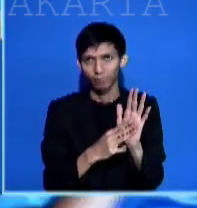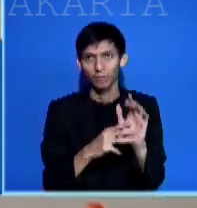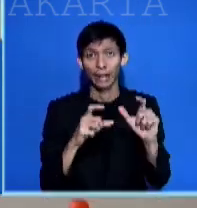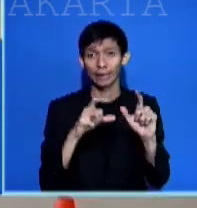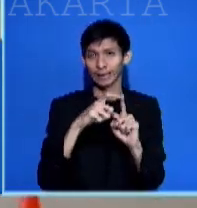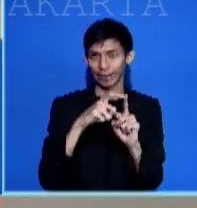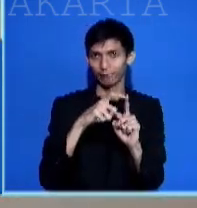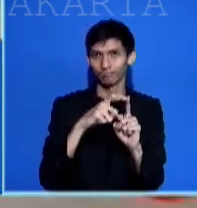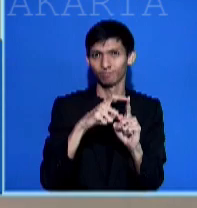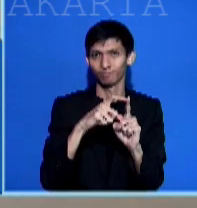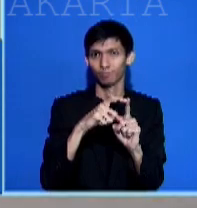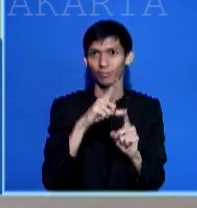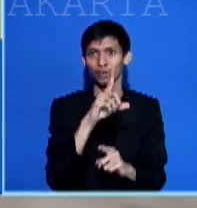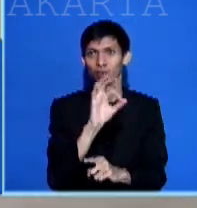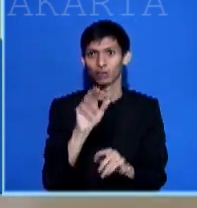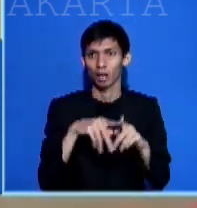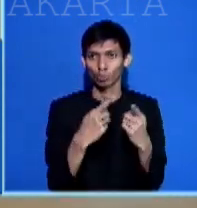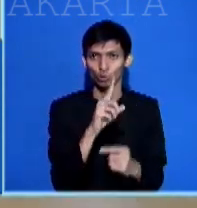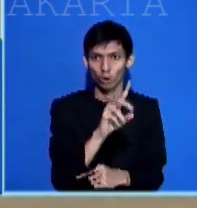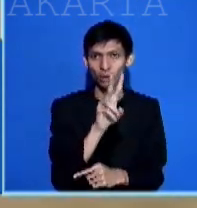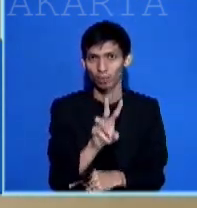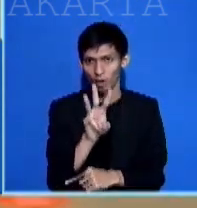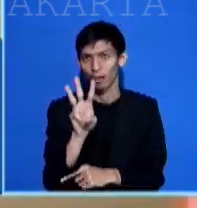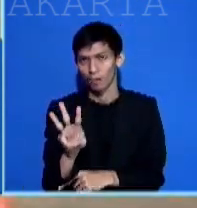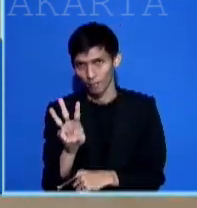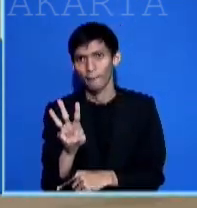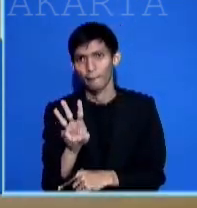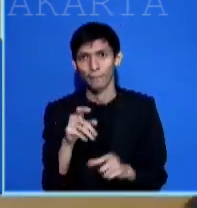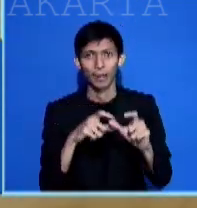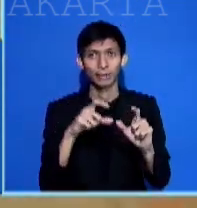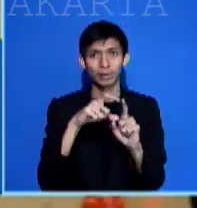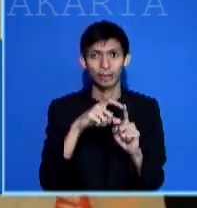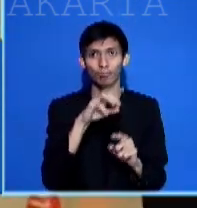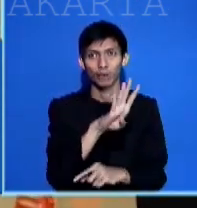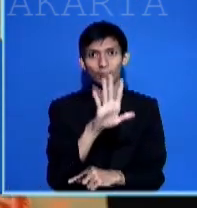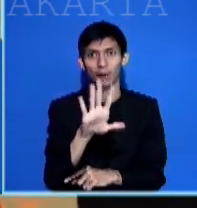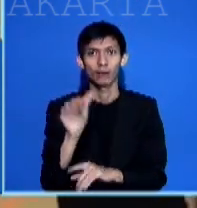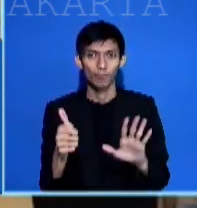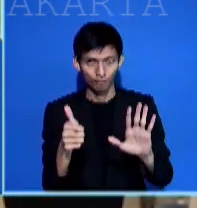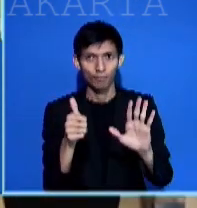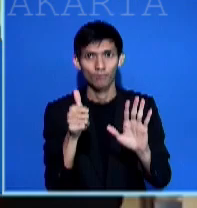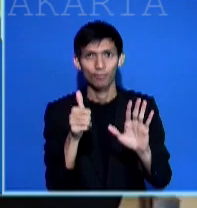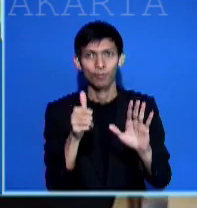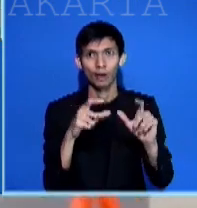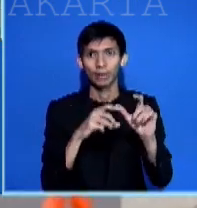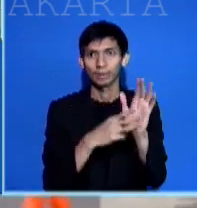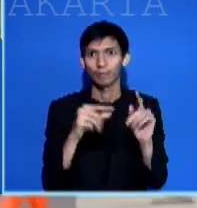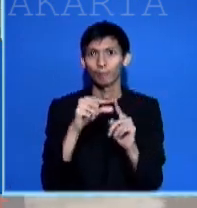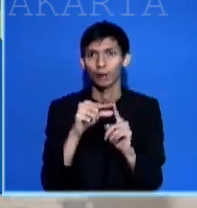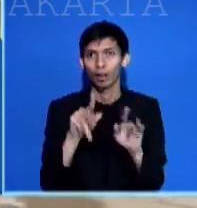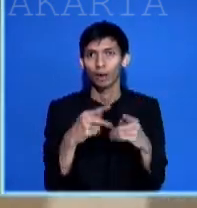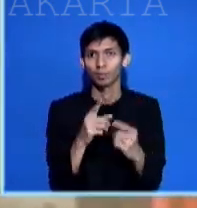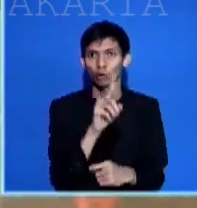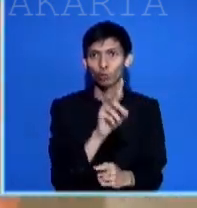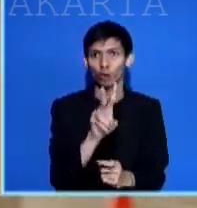dasar kelas 1 2 dan 3 sedangkan untuk SD kelas 4 5 dan 6 dan SMP kelas 1 2 dan